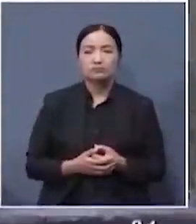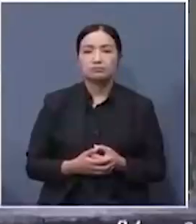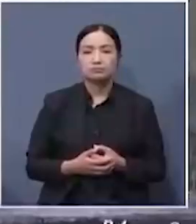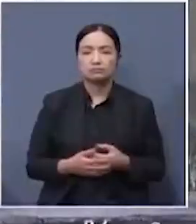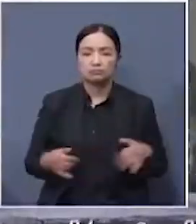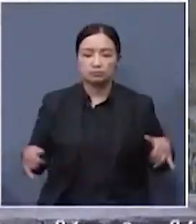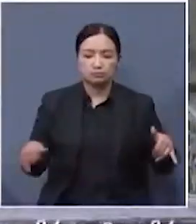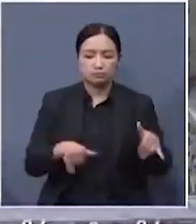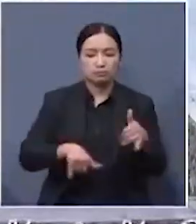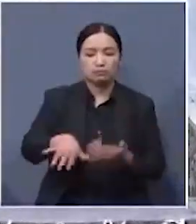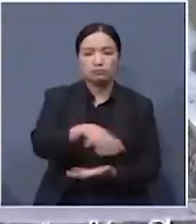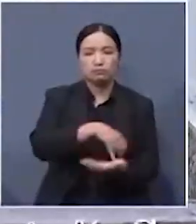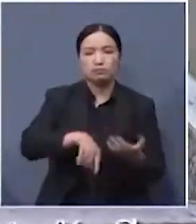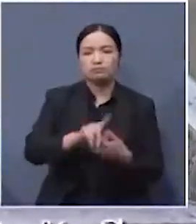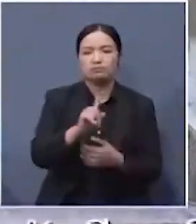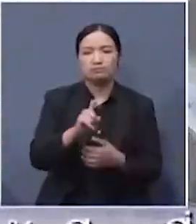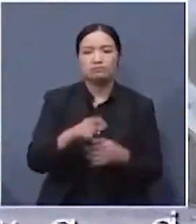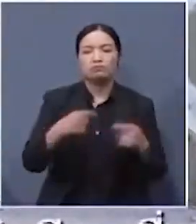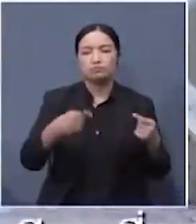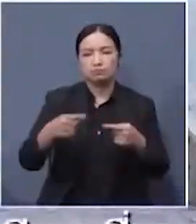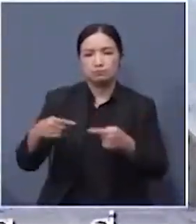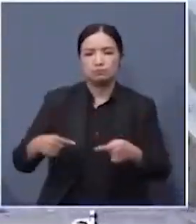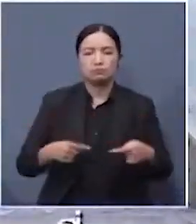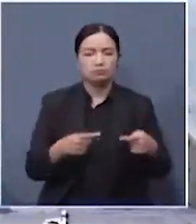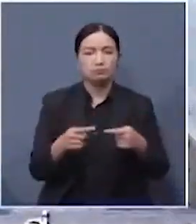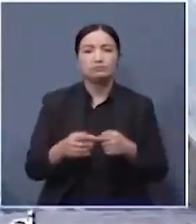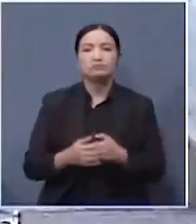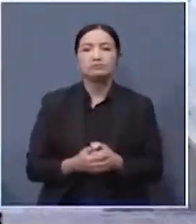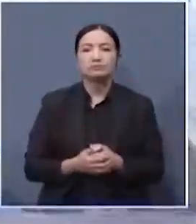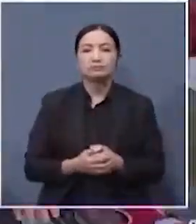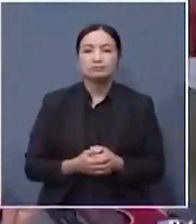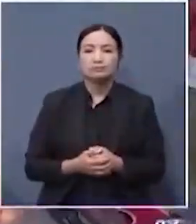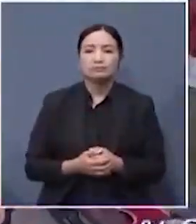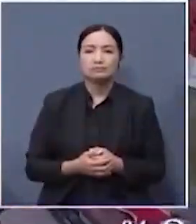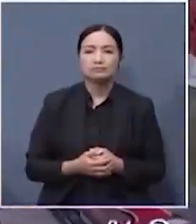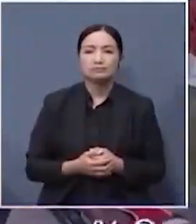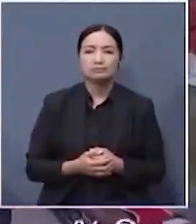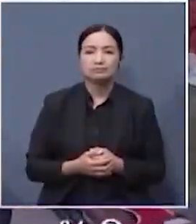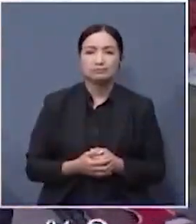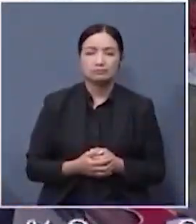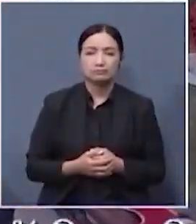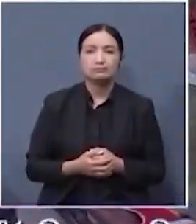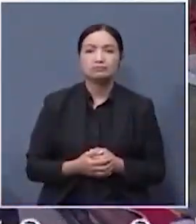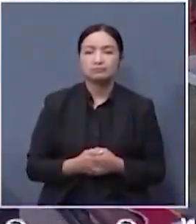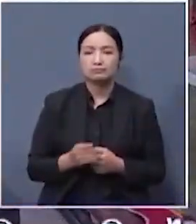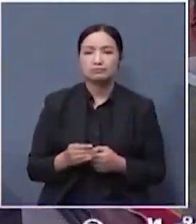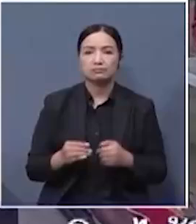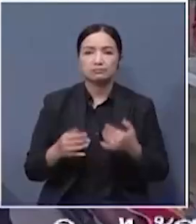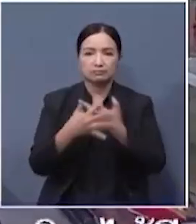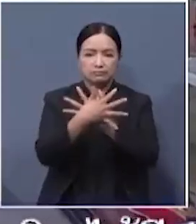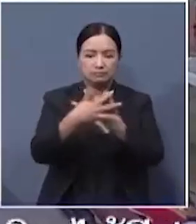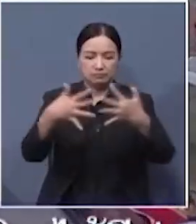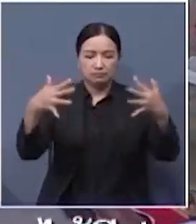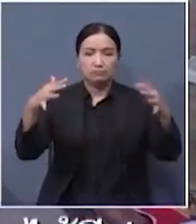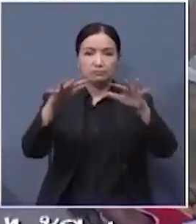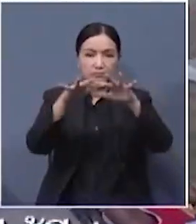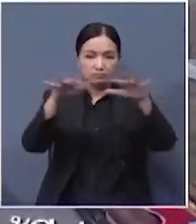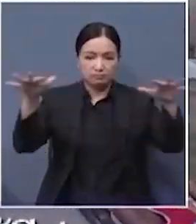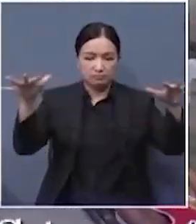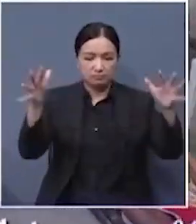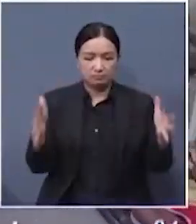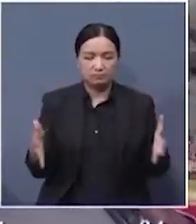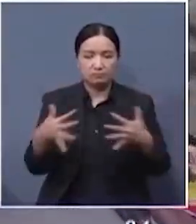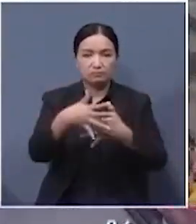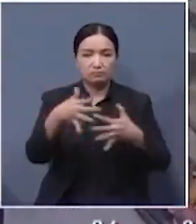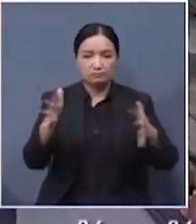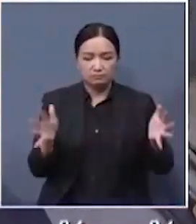อยู่ด้วยกันเนี่ยมันจะอยู่ไม่ได้เดี๋ยวมันจะทะเลาะวิวาทกันปริมาณกรงก็จะรองรับไม่เพียงพอทางกรมอุทย